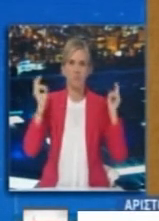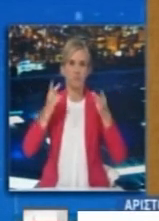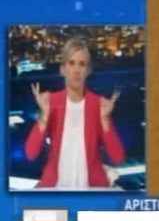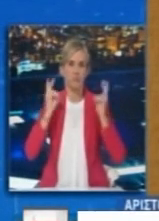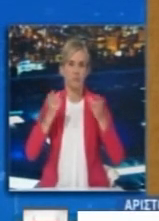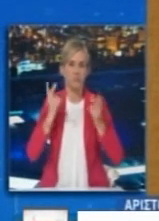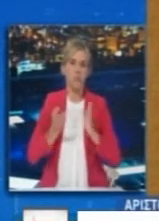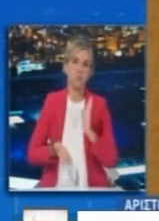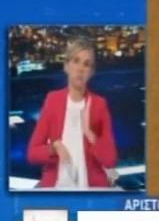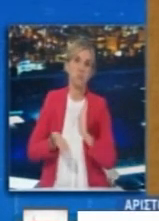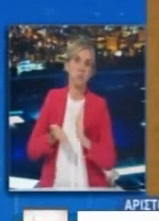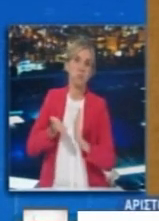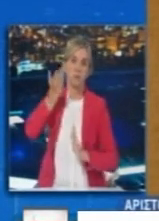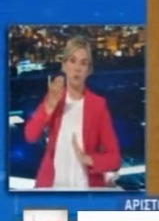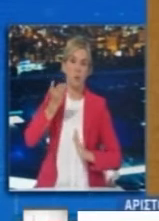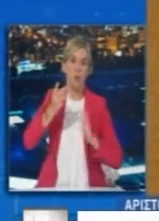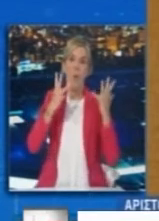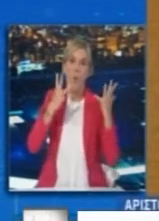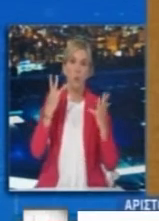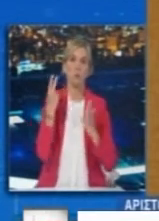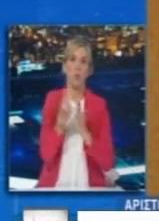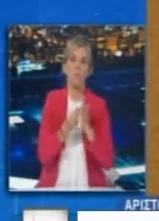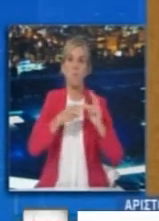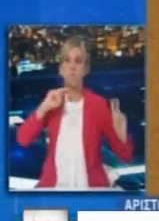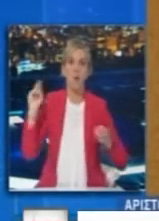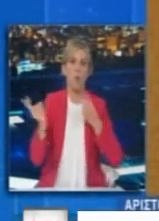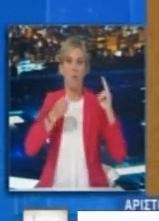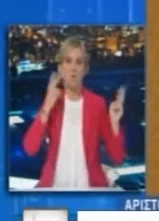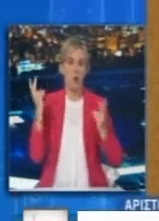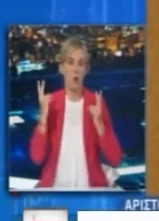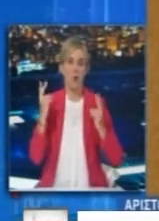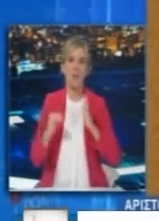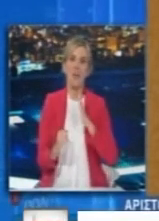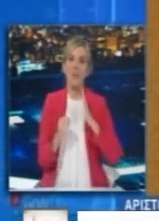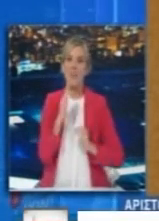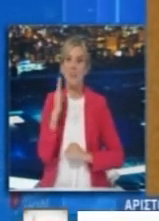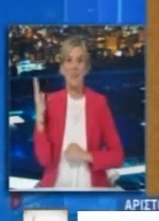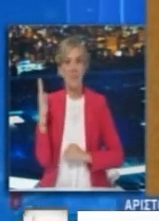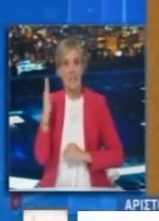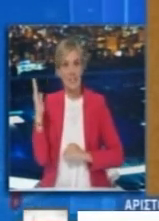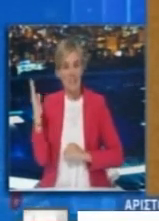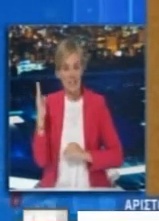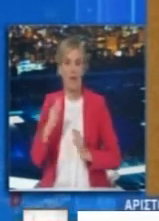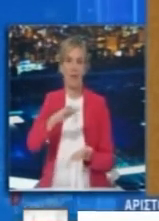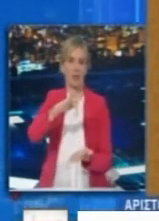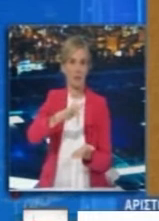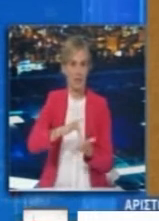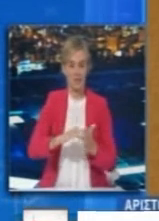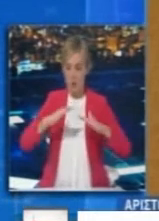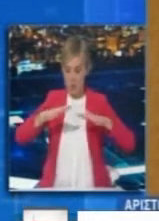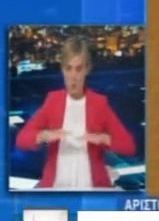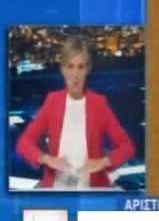και βόρεια Ελλάδα και την σταδιακή επικράτηση δυτικών ανέμων στα υπόλοιπα κεντρικά, νότια και